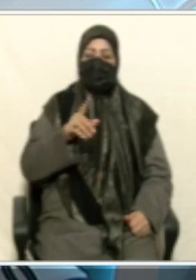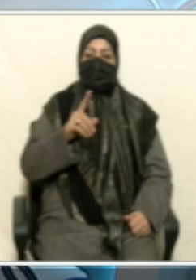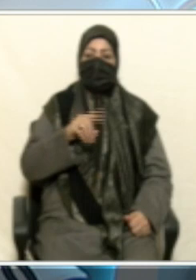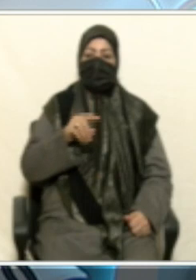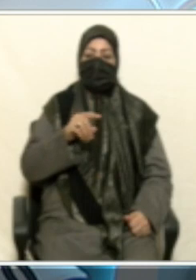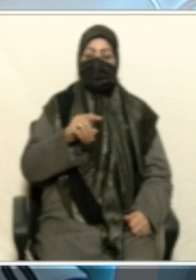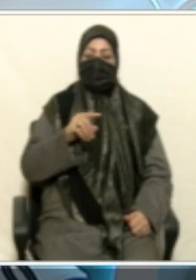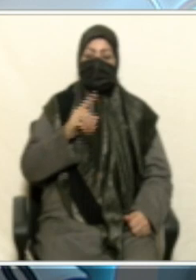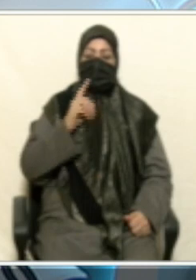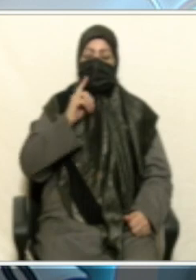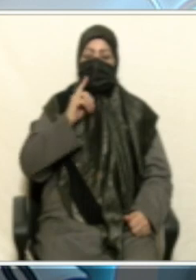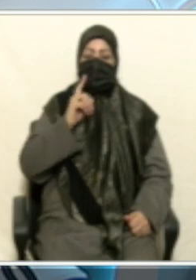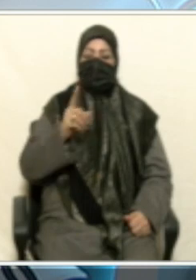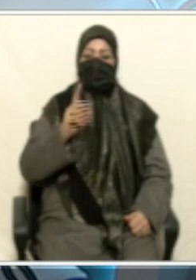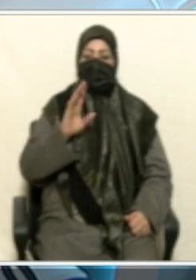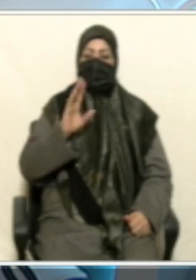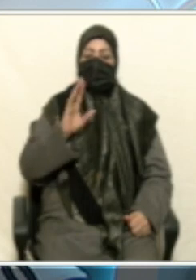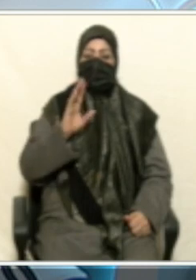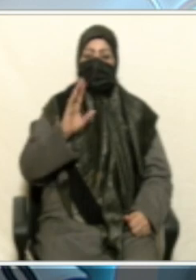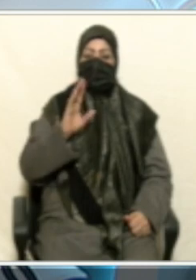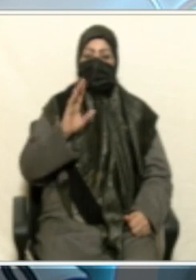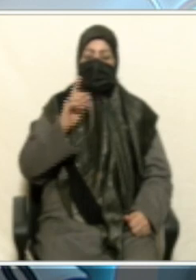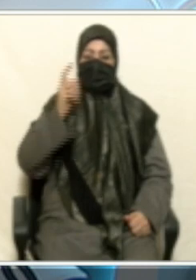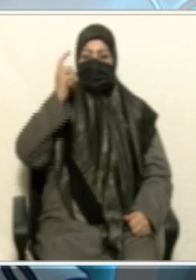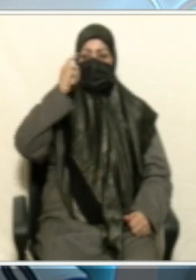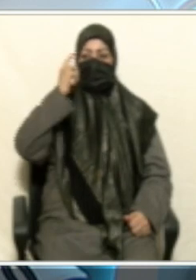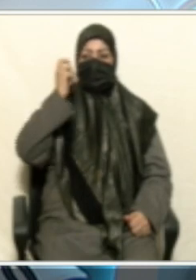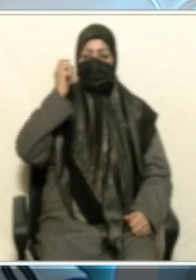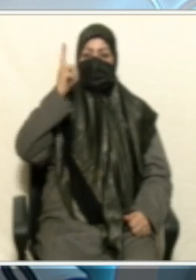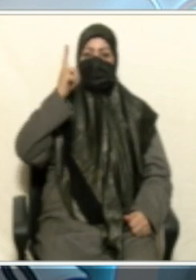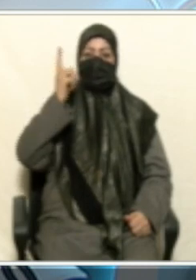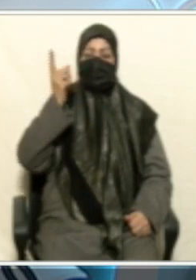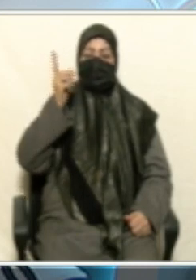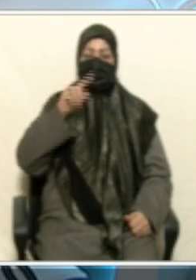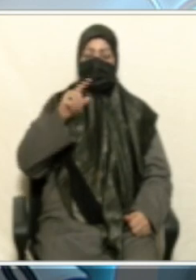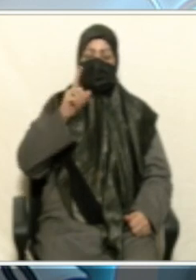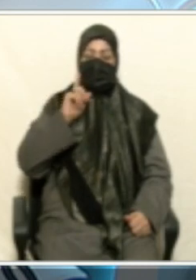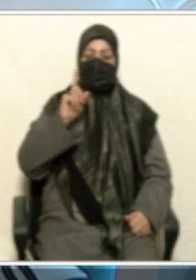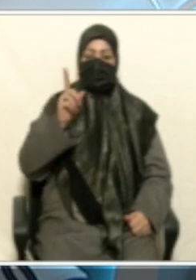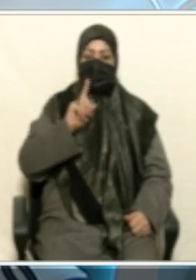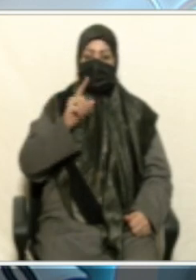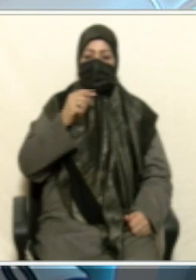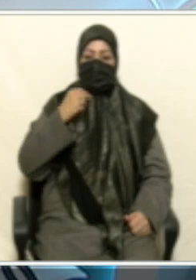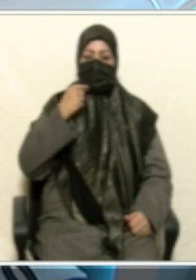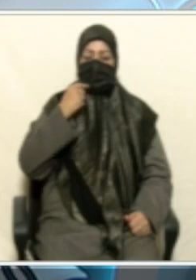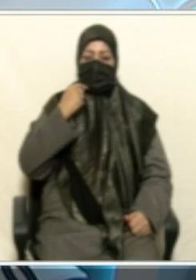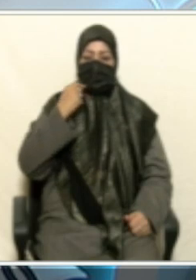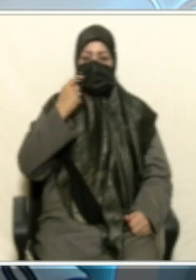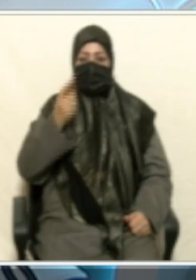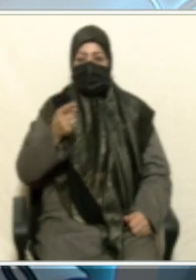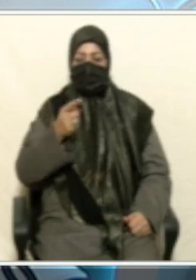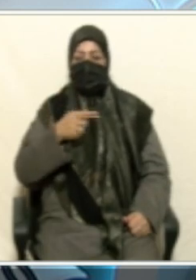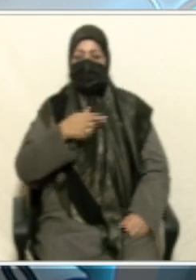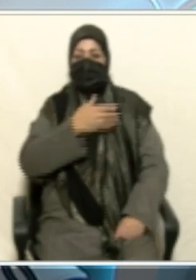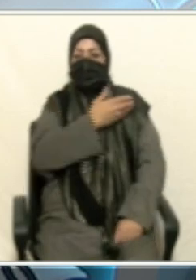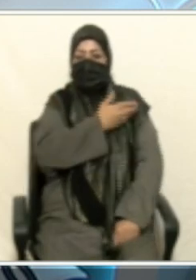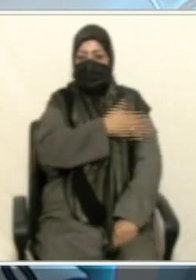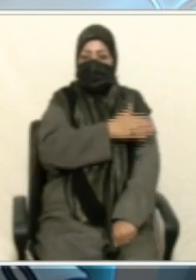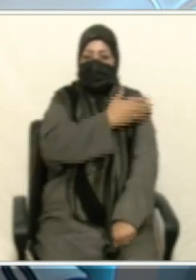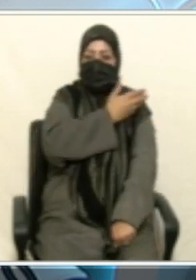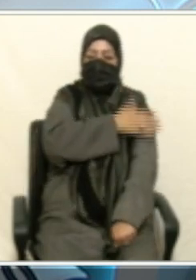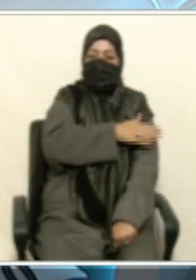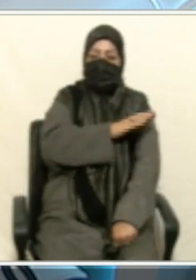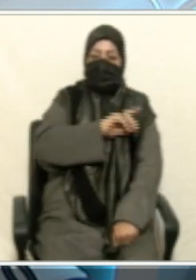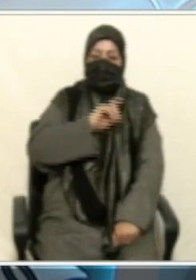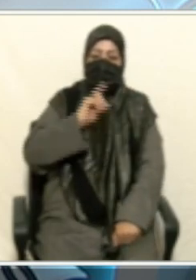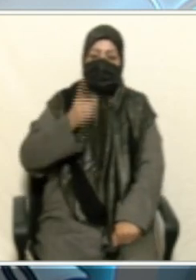العقل لكن هو ضربة شهد العقل هو زعمي تبي بيتوب وبيستغفر وبي هل ينفع هذا الكلام هذا أو لا ينفعه يعني فهمت سؤالي